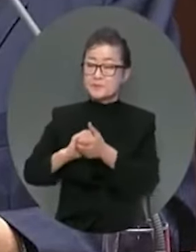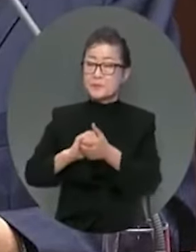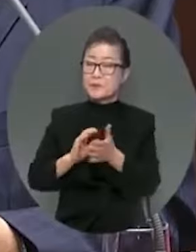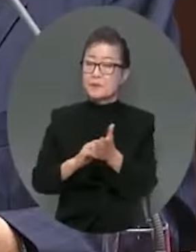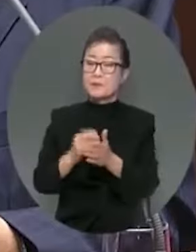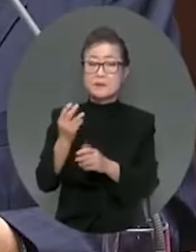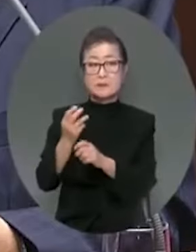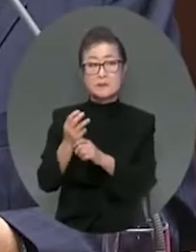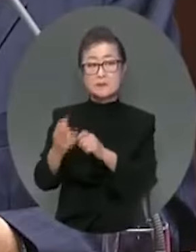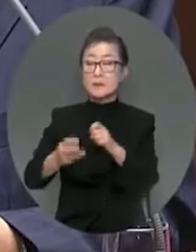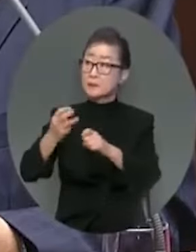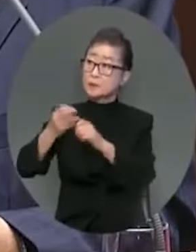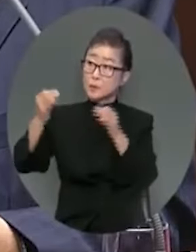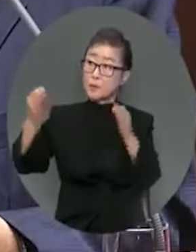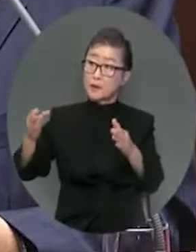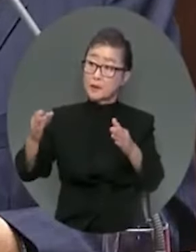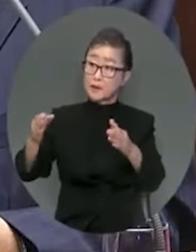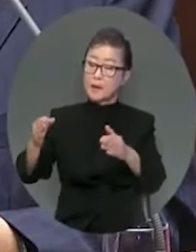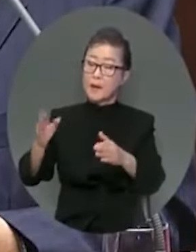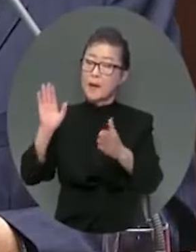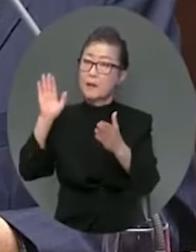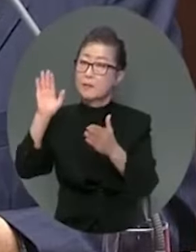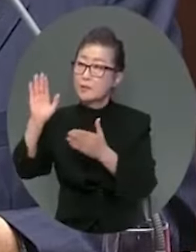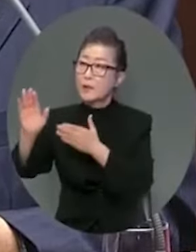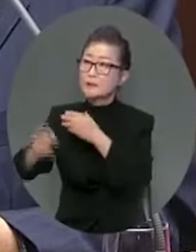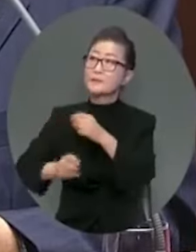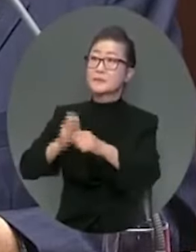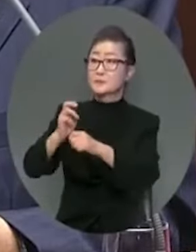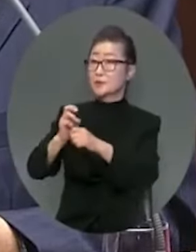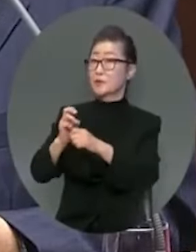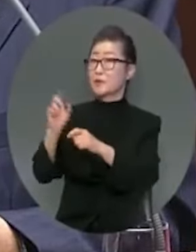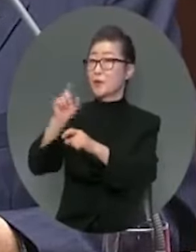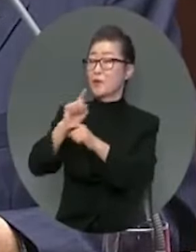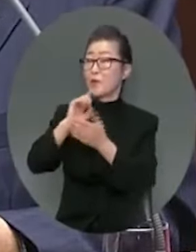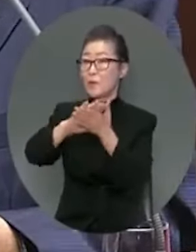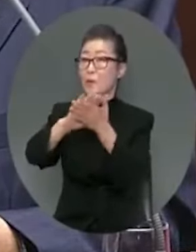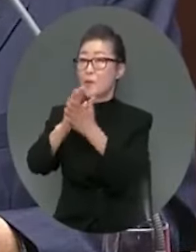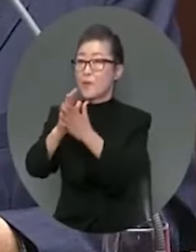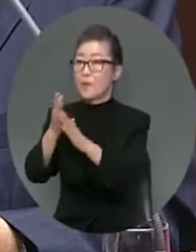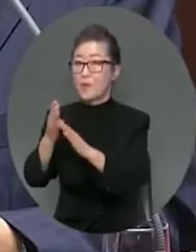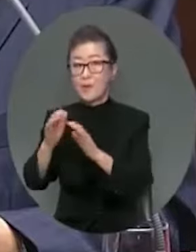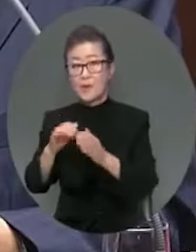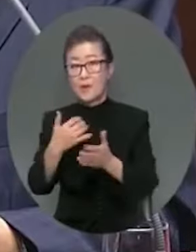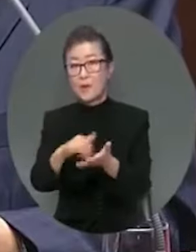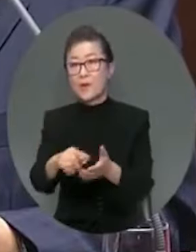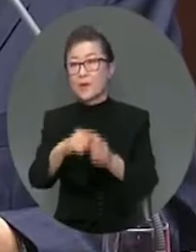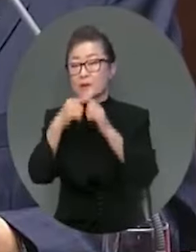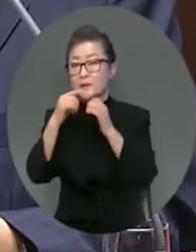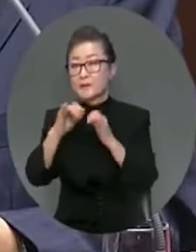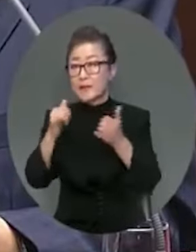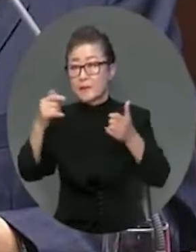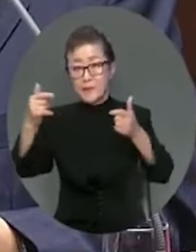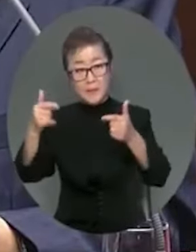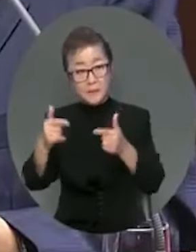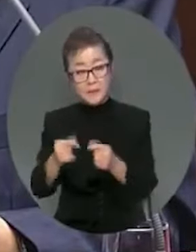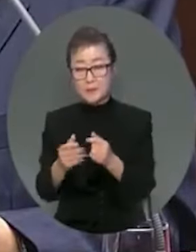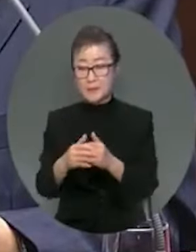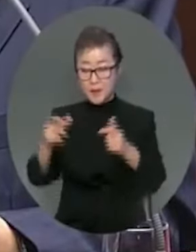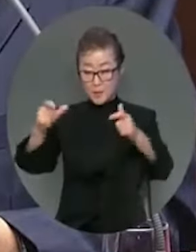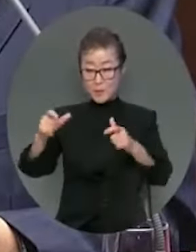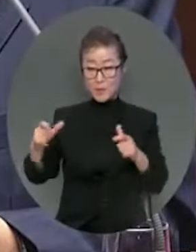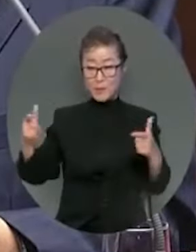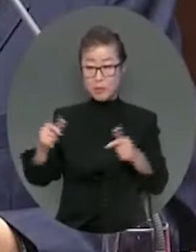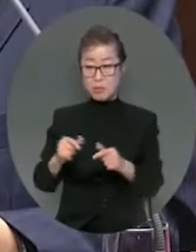지난 30년과는 너무나 다른 시대가 될 것이기 때문에 인구가 감소, 그다음에 지역이 소멸되는 국가적